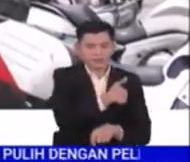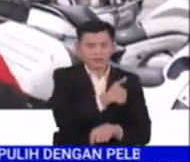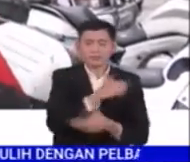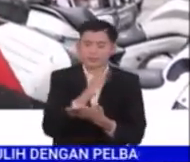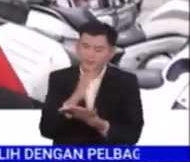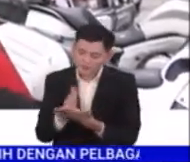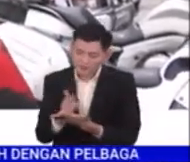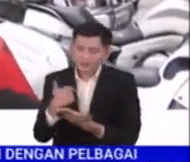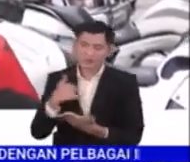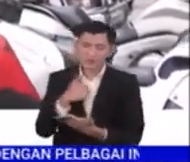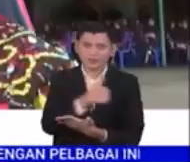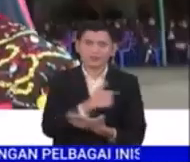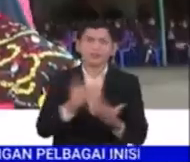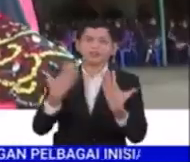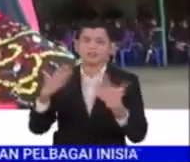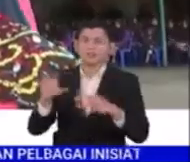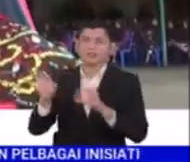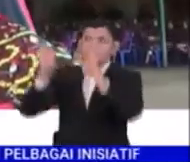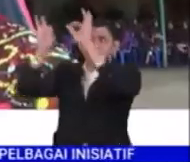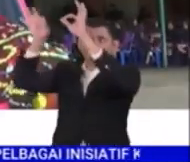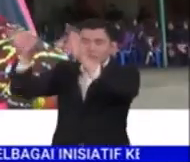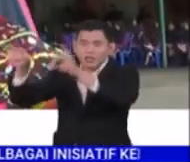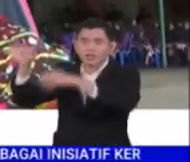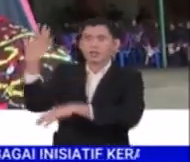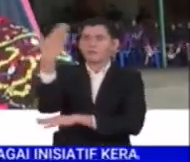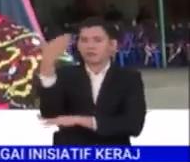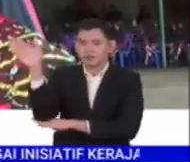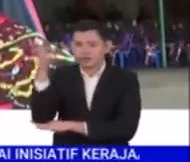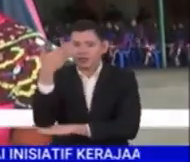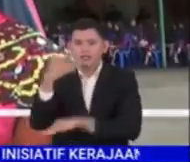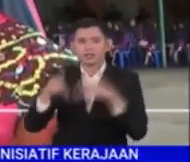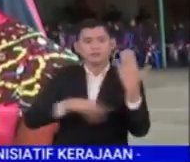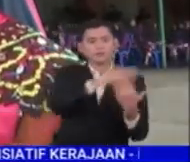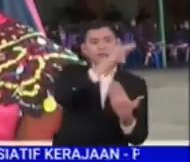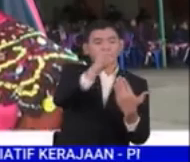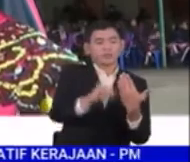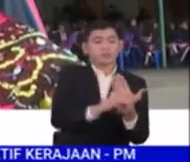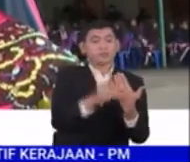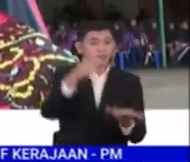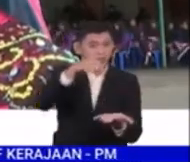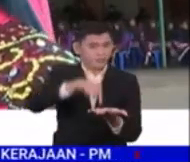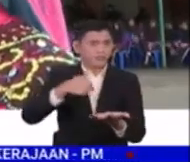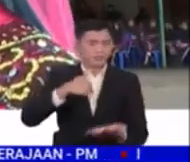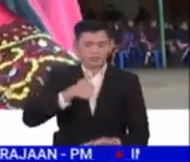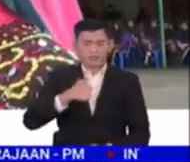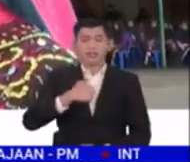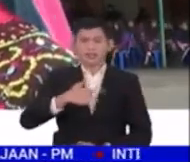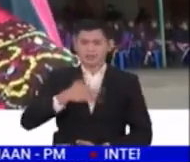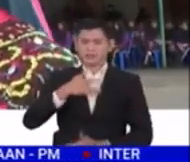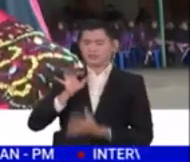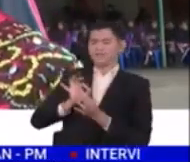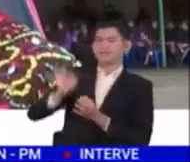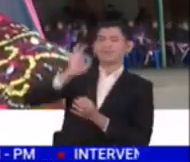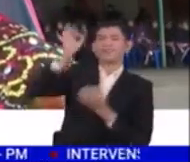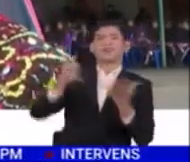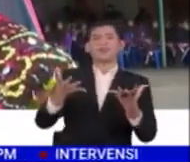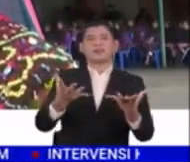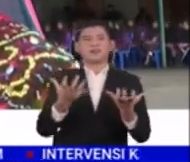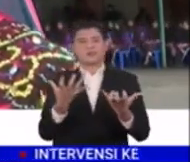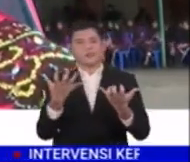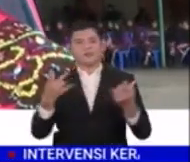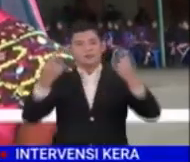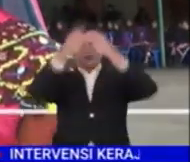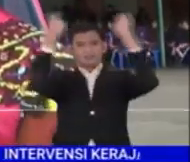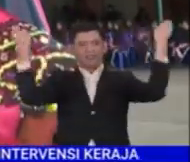mengenalkan pendiam there kirim ke adanya progress kowe kemarau menit kau nih saya lagi semangat asam oblico restuning